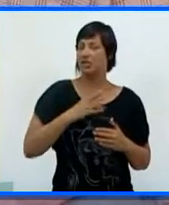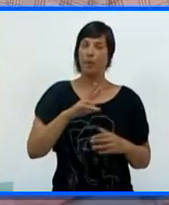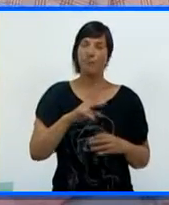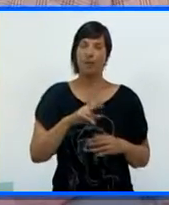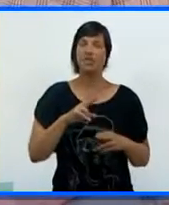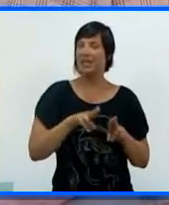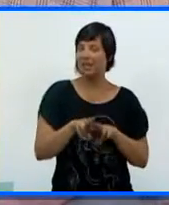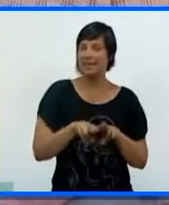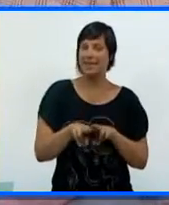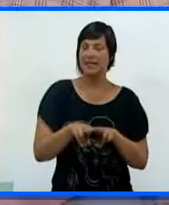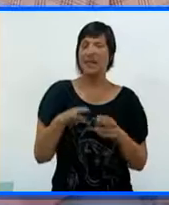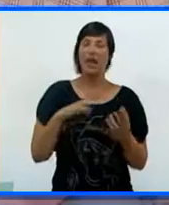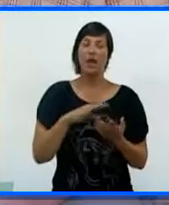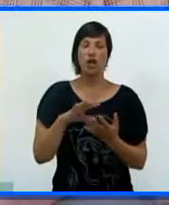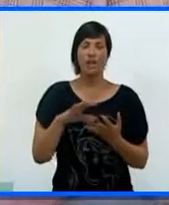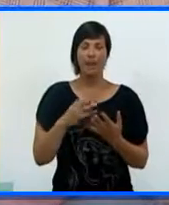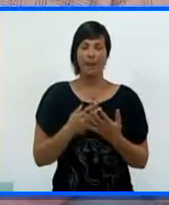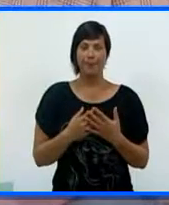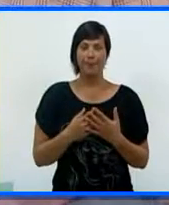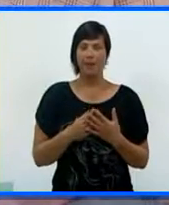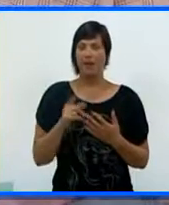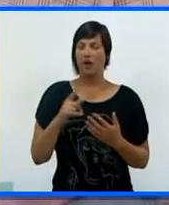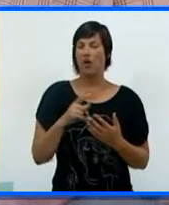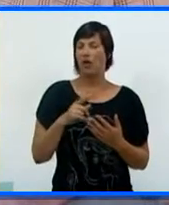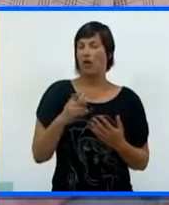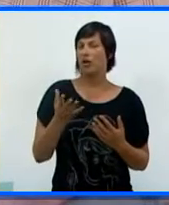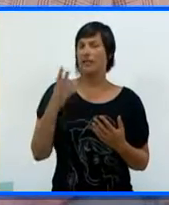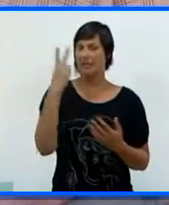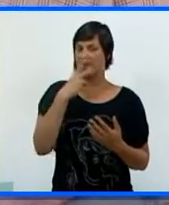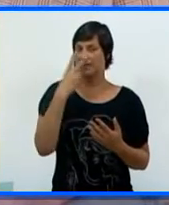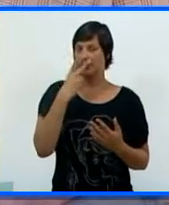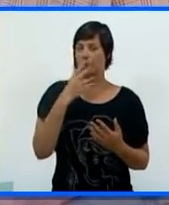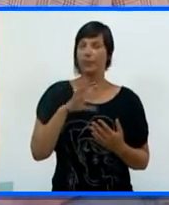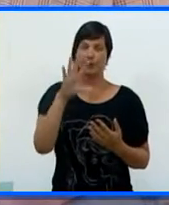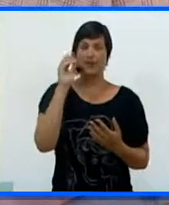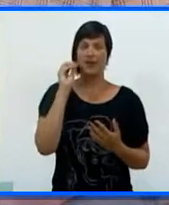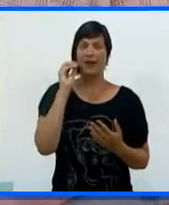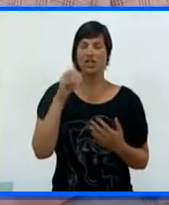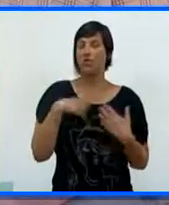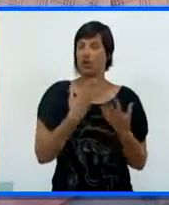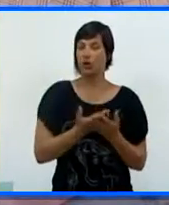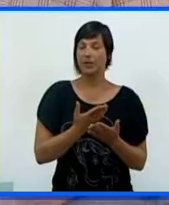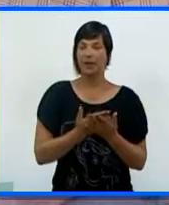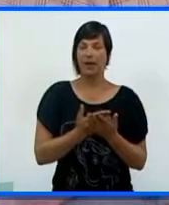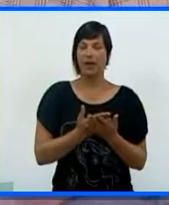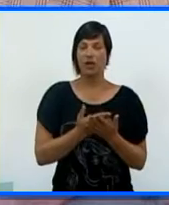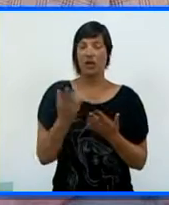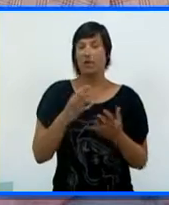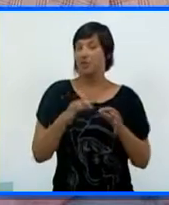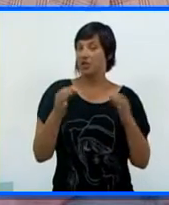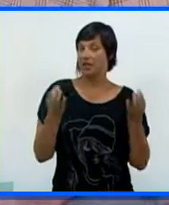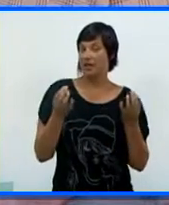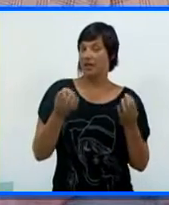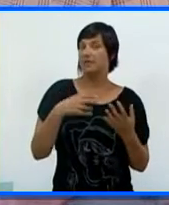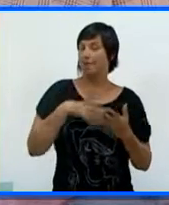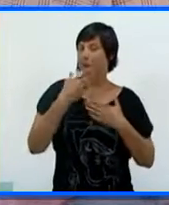među braća i sestara, rodice i tako, nema. Oni to više razumiju, shvaćaju da to je tako, ako nešto nije